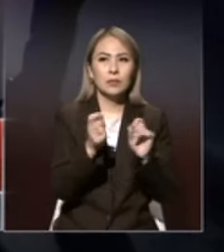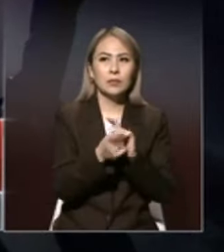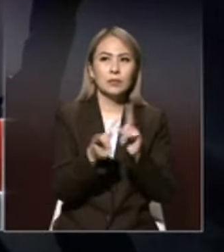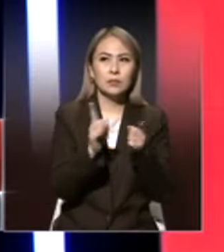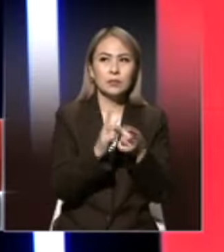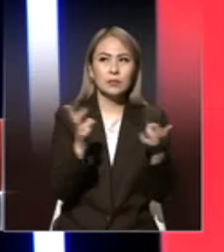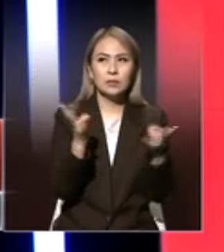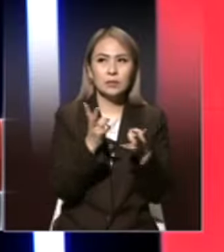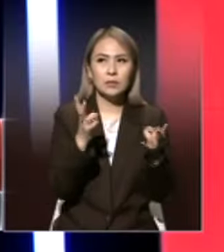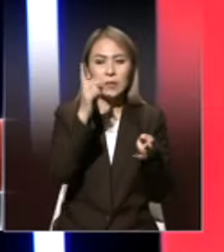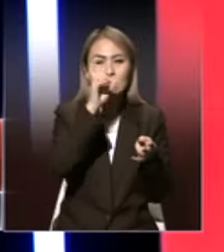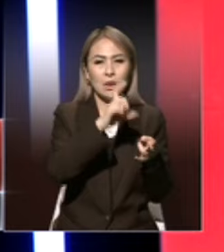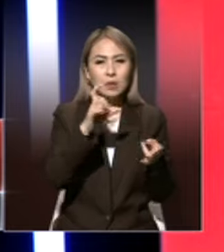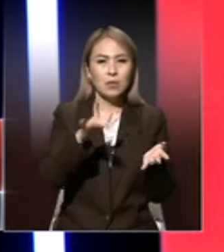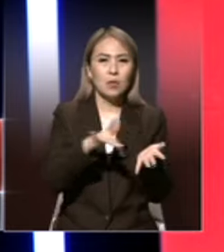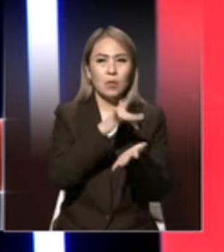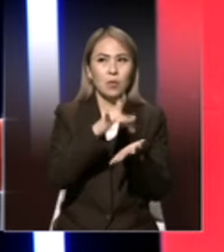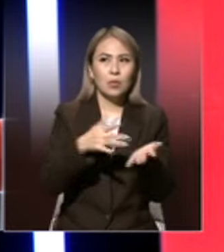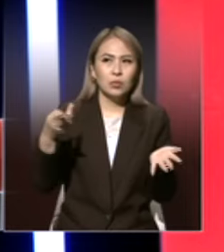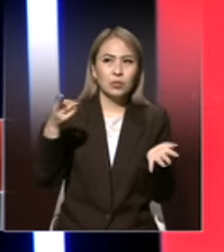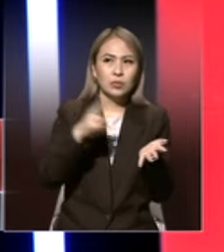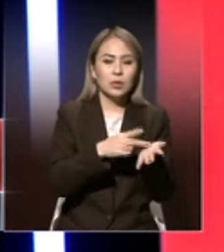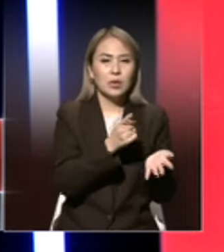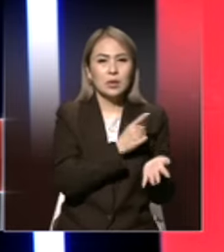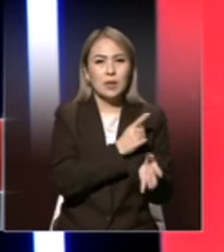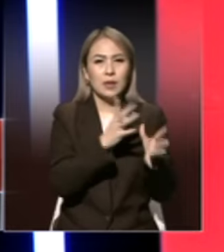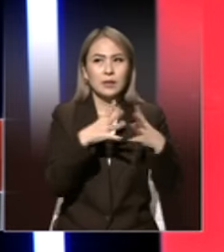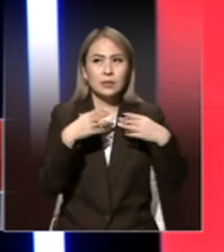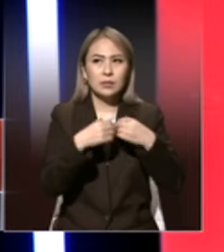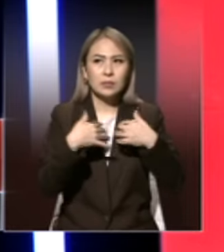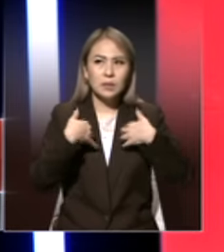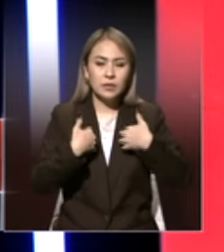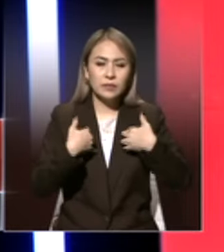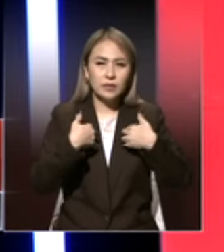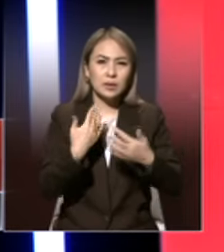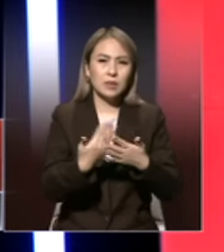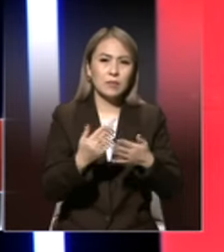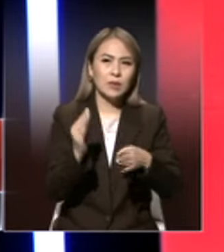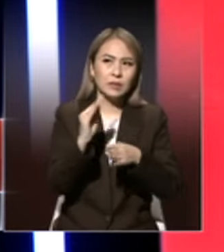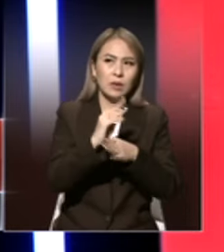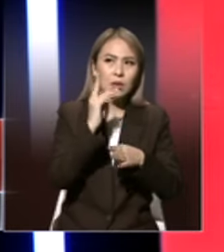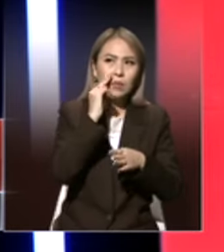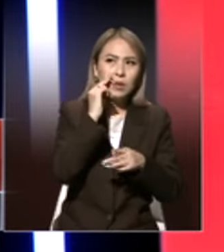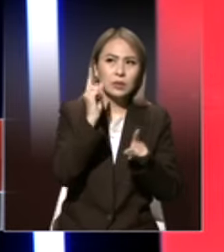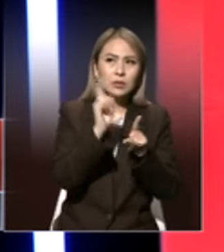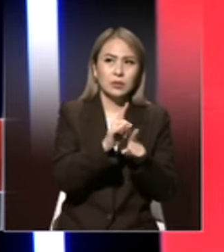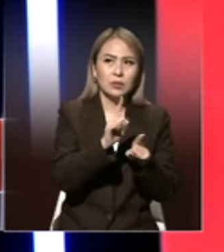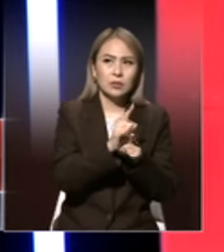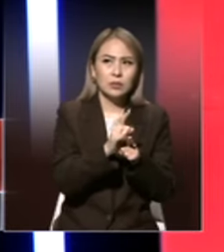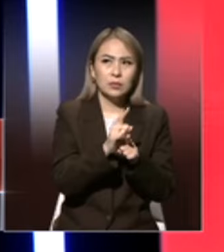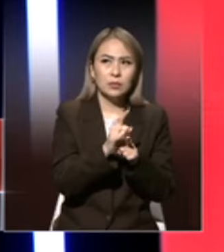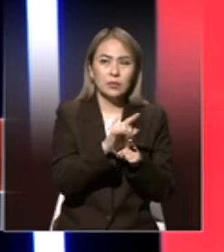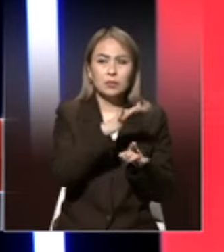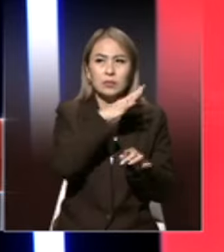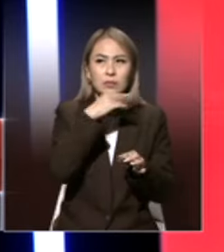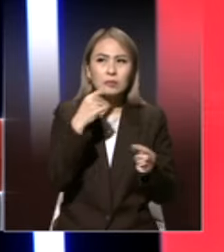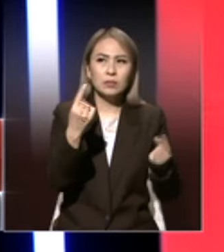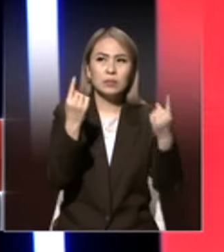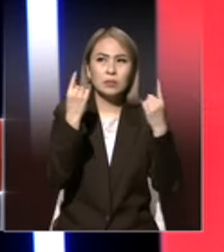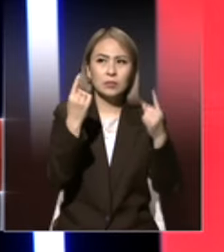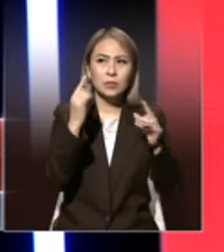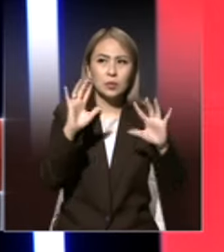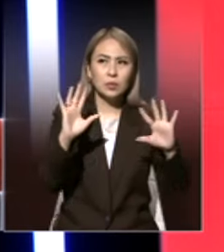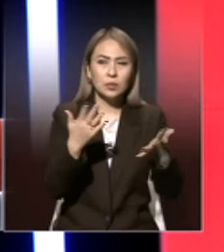меніңше. Мысалға енді адам қалаға келеді, жалғыз сұрайды, отбасында трагедия. Оның үстіне мысалға ер азамат басынан өтіп жатқан сондай бір